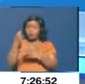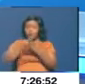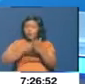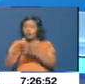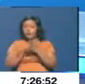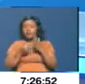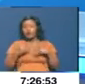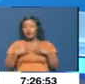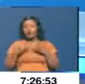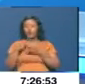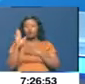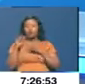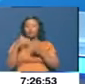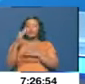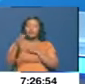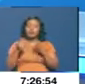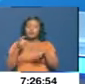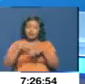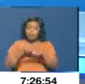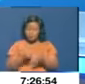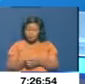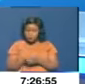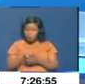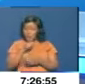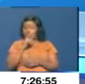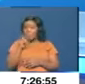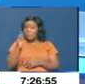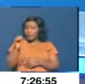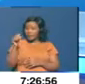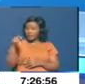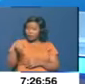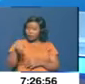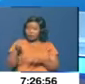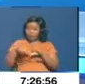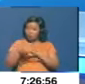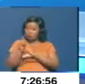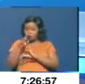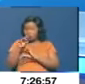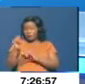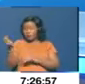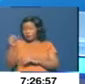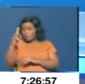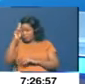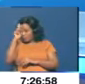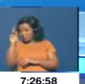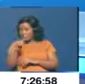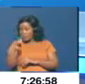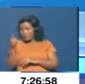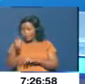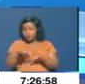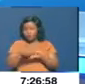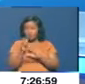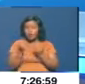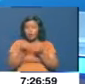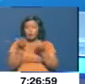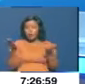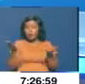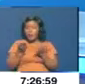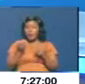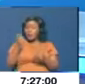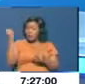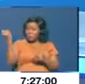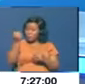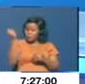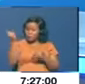msimu ujao. Clinton Kinanga aliifungia Kenya Police bao la kwanza katika mechi hiyo iliyoandaliwa uwanjani Mumias Complex mnamo dakika